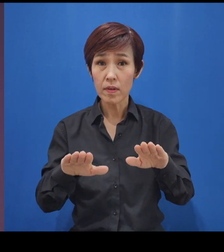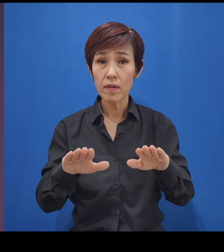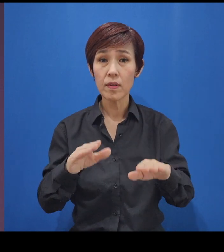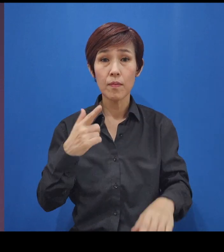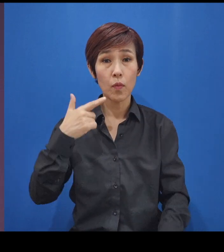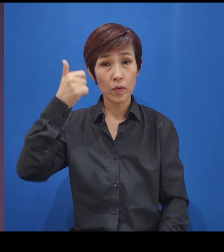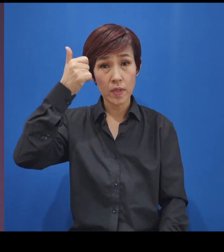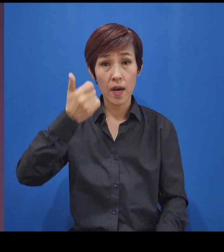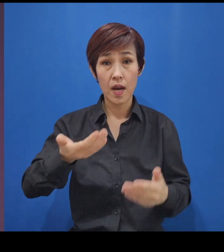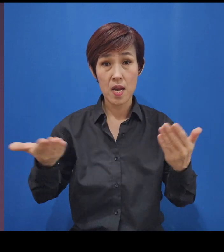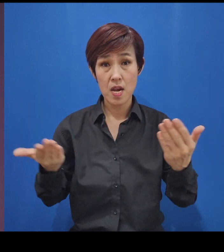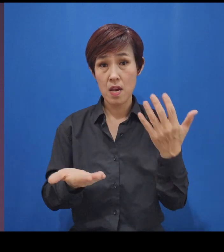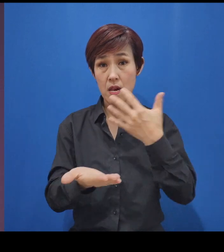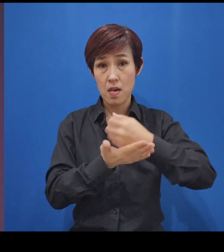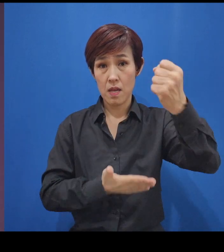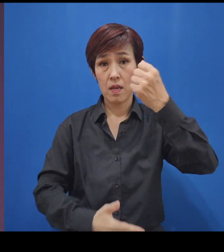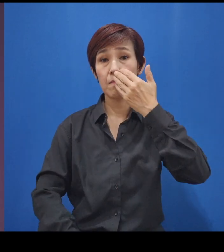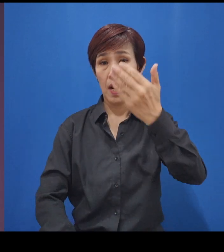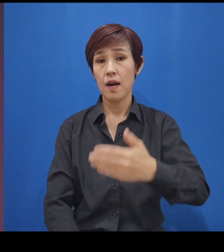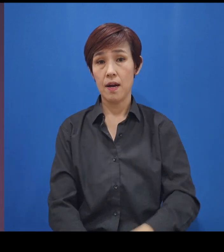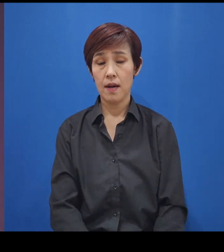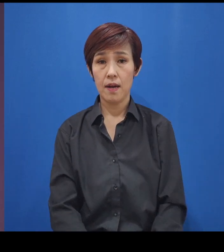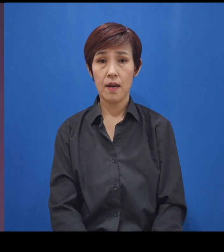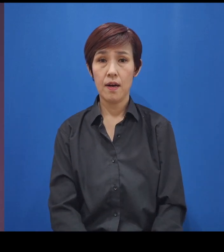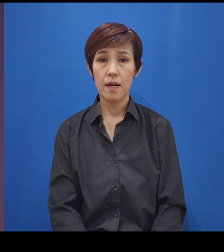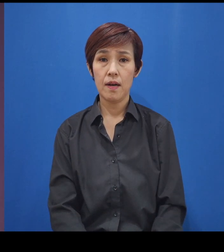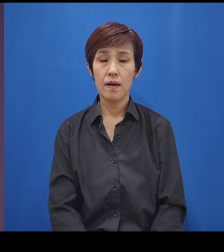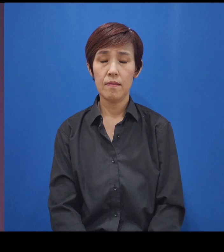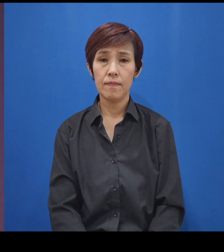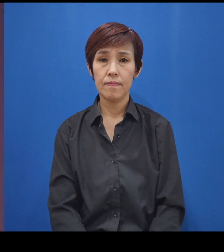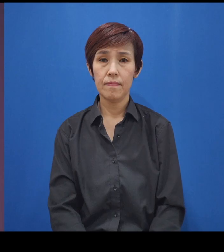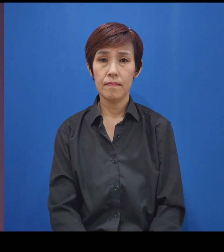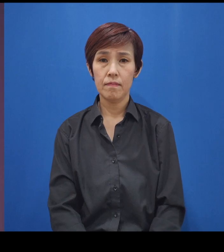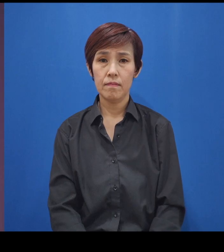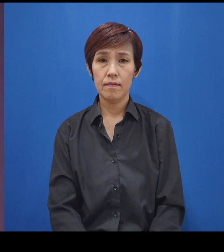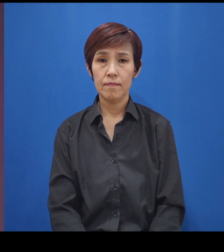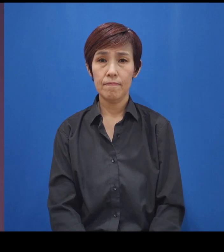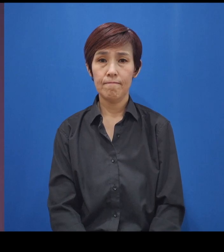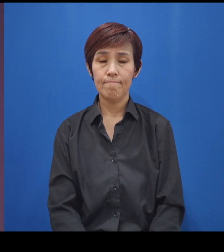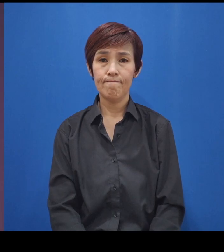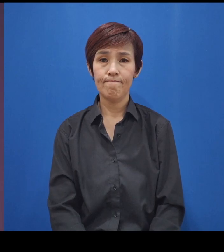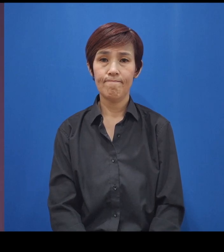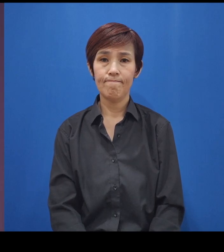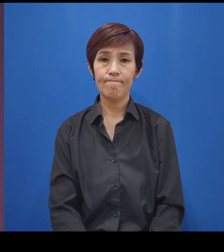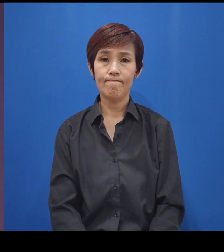당장이라도 담임 목사 직분을 저에게서 떼버리실 수 있는 분이죠.